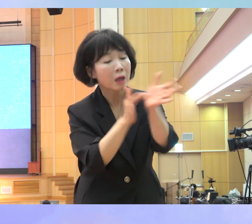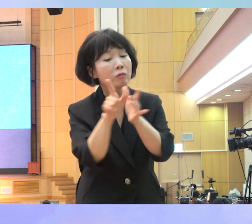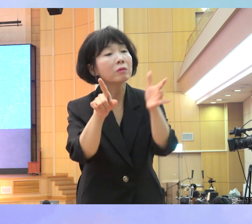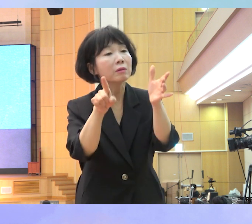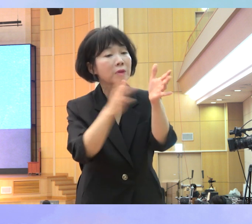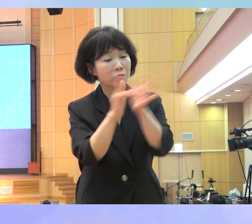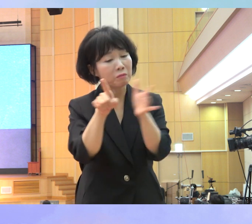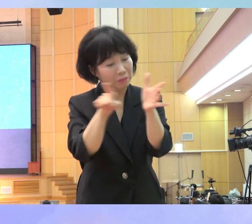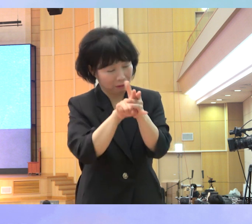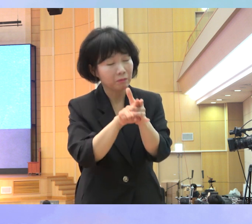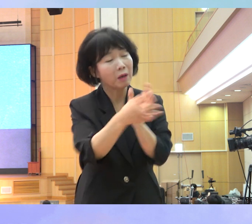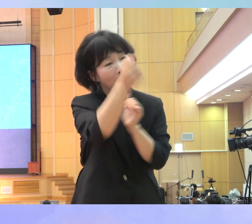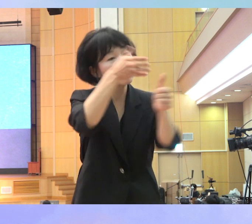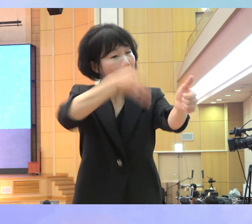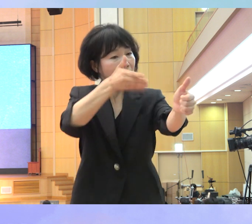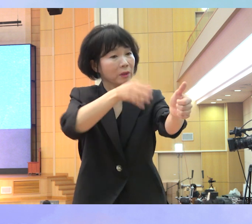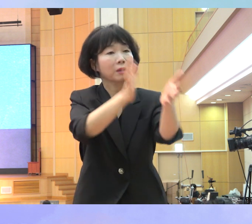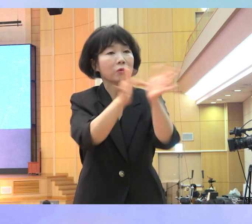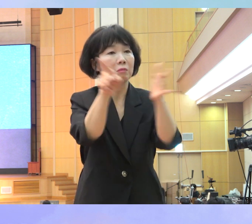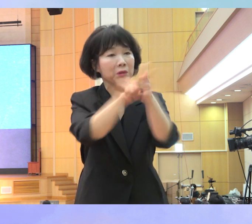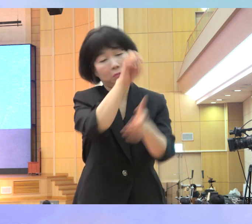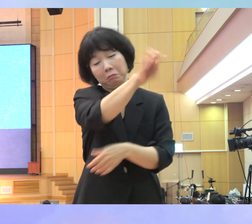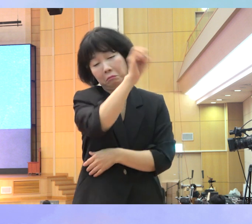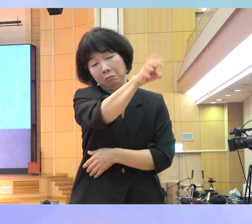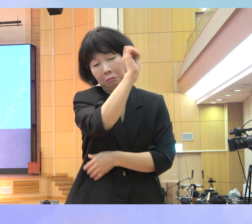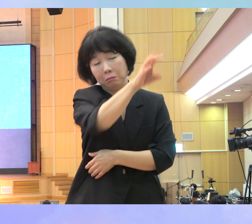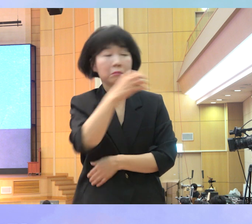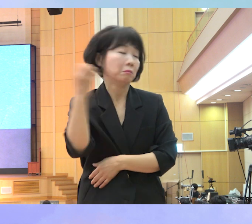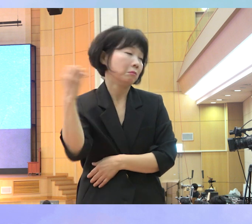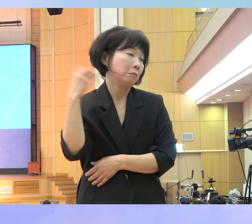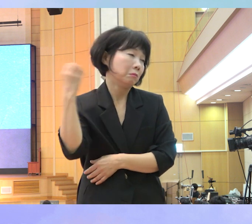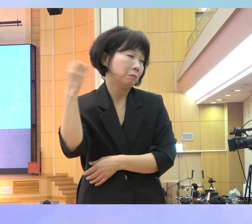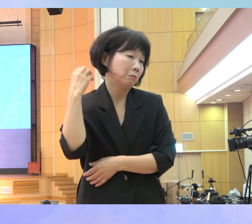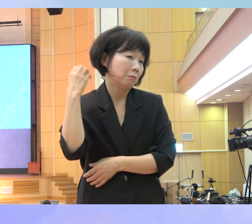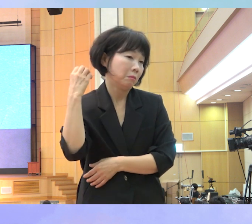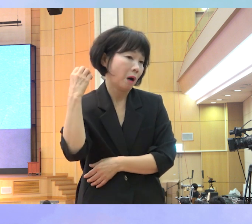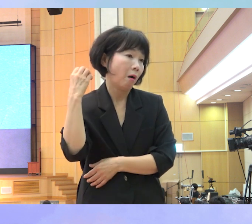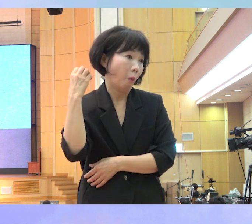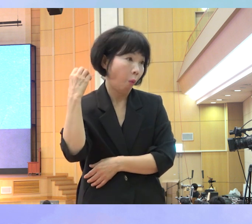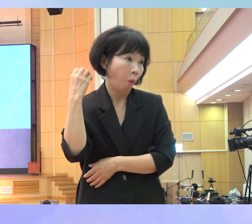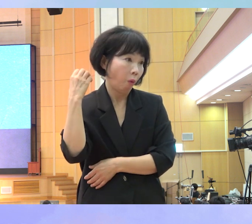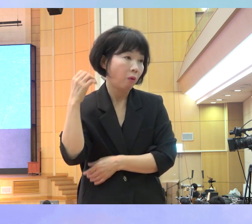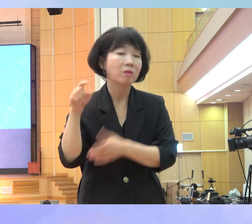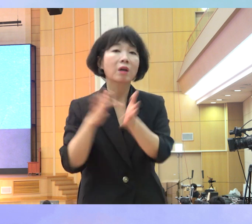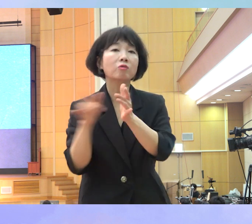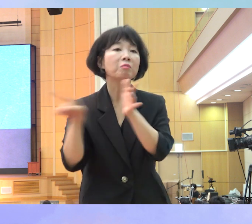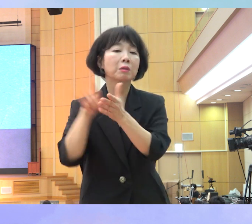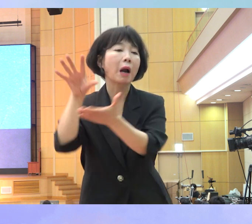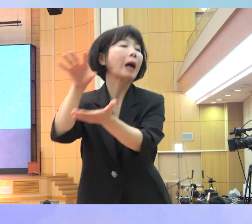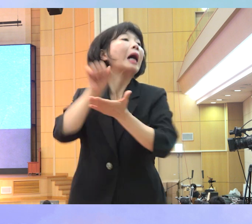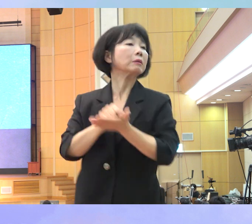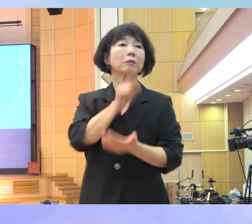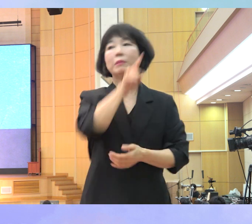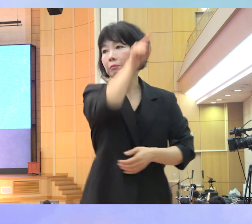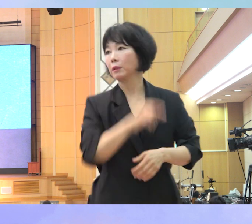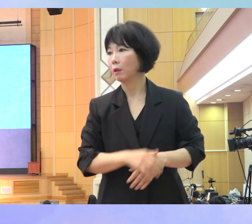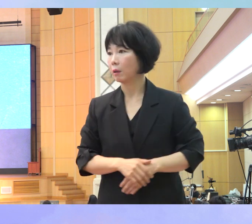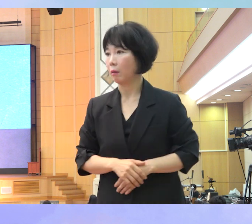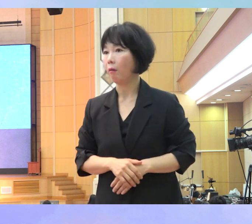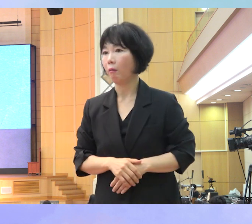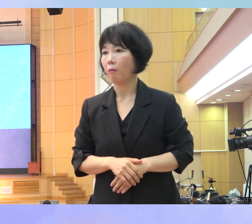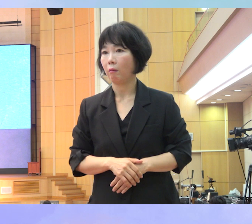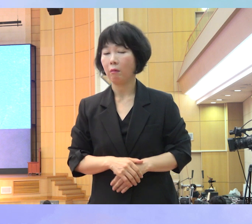받을까요? 받을까요, 못 받을까요? 방금 읽었잖아요. 방금